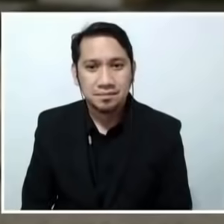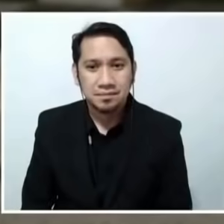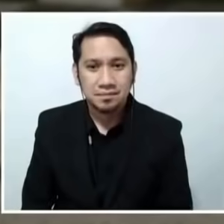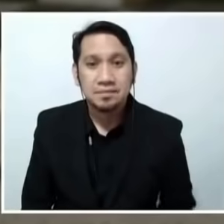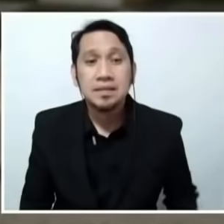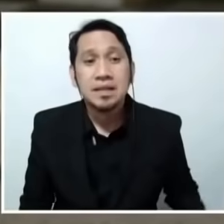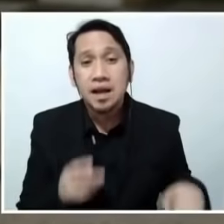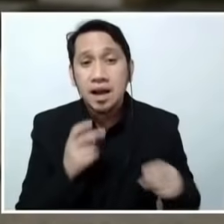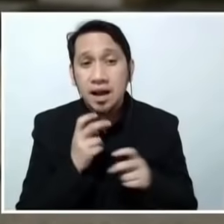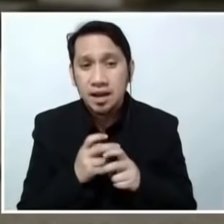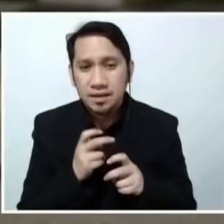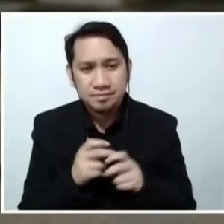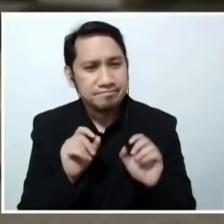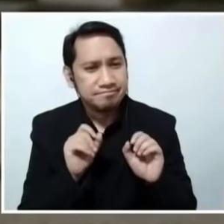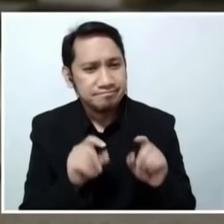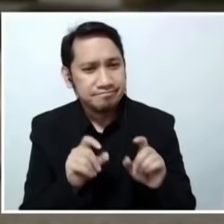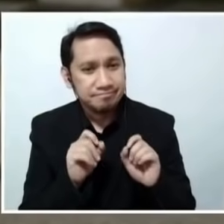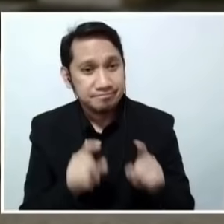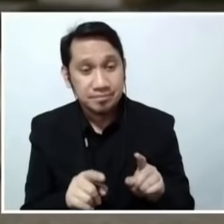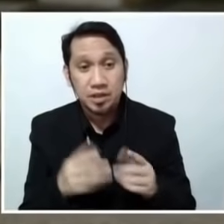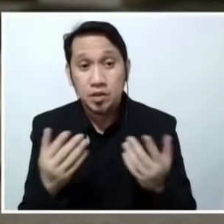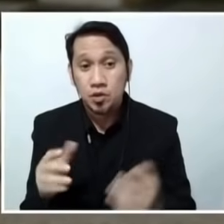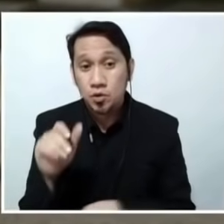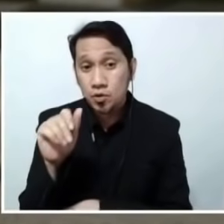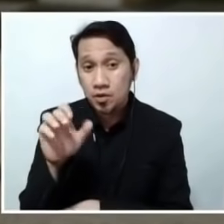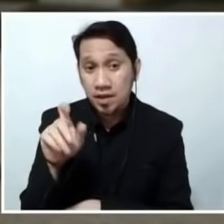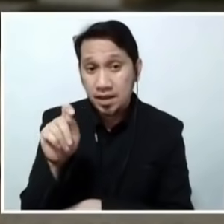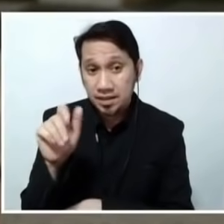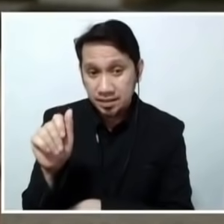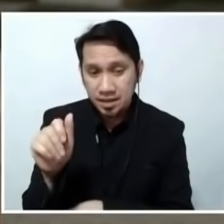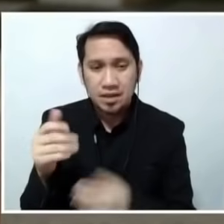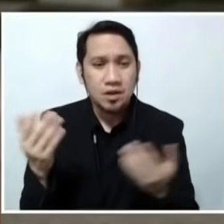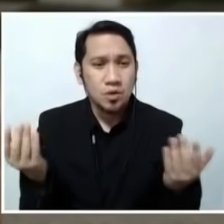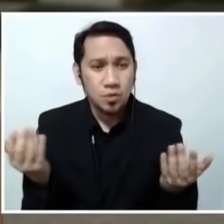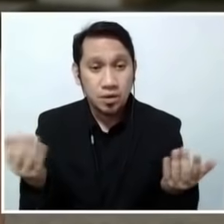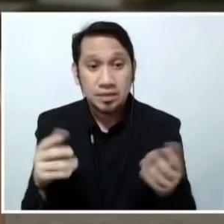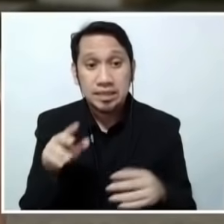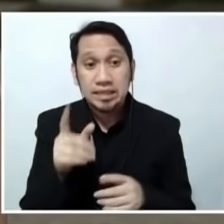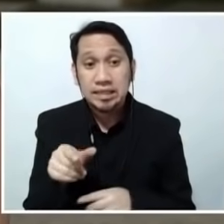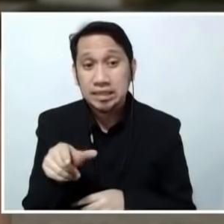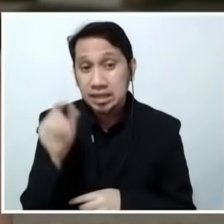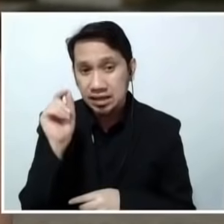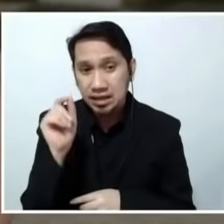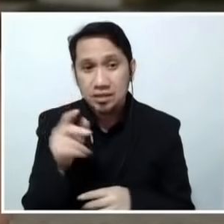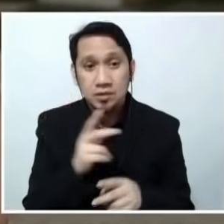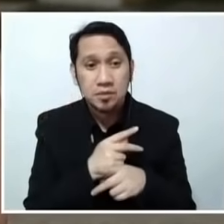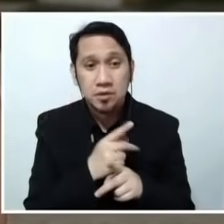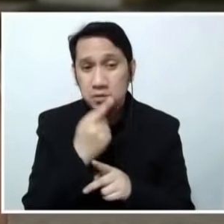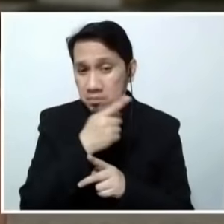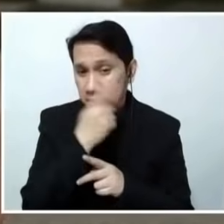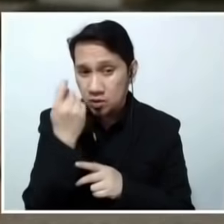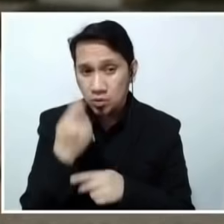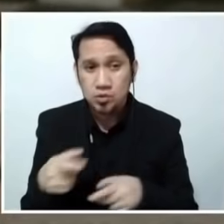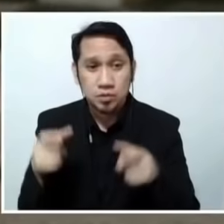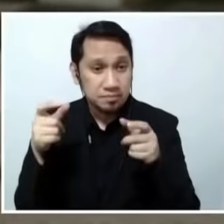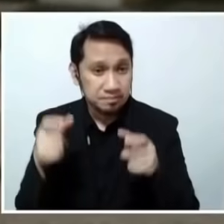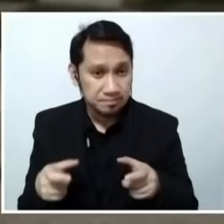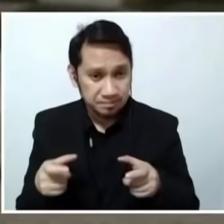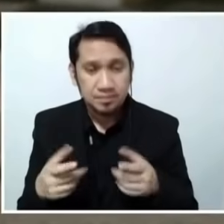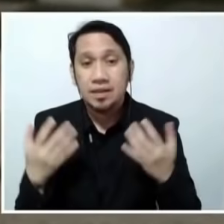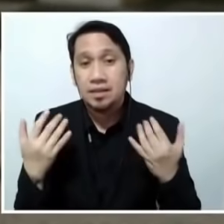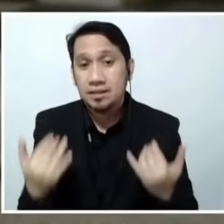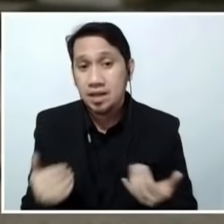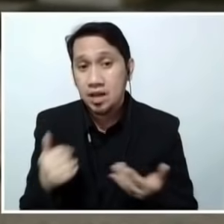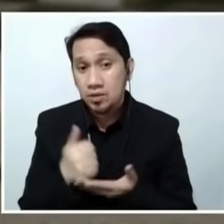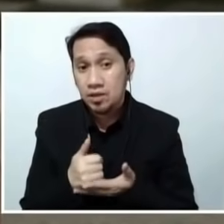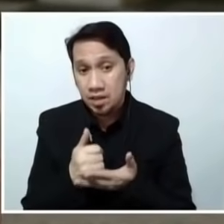Hirap pa rin maibenta ng mga katutubong Aita sa Bambantarlak ang kanilang mga produkto dahil sa community quarantine. Naghatid po ng tulong